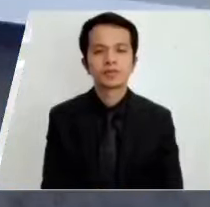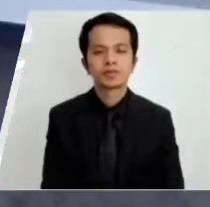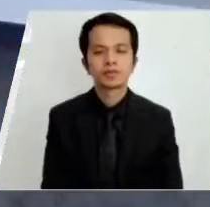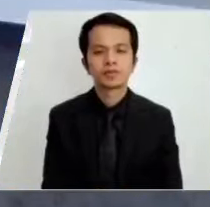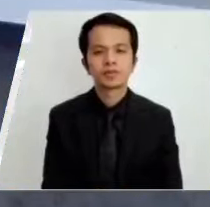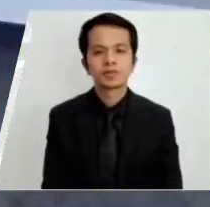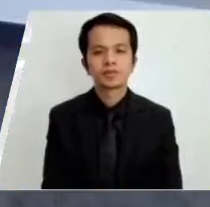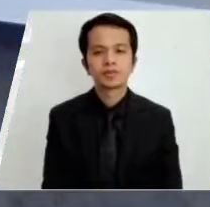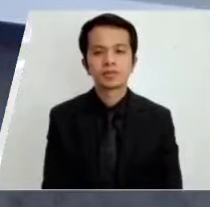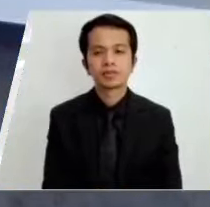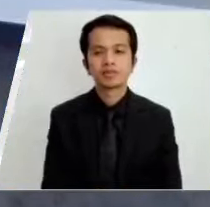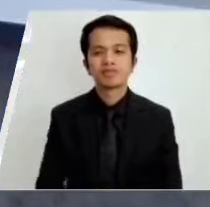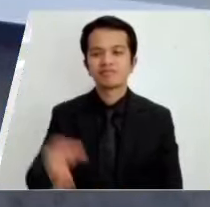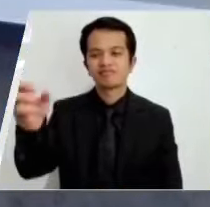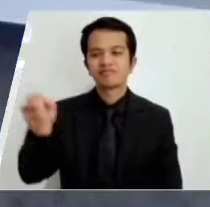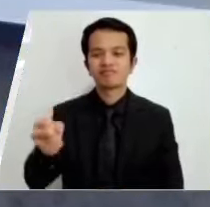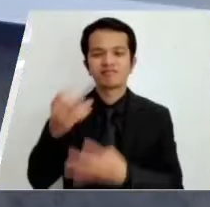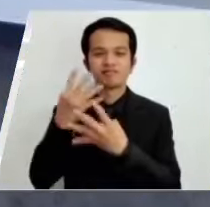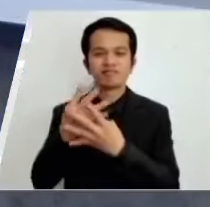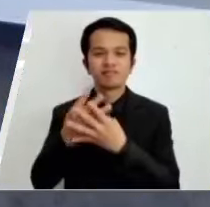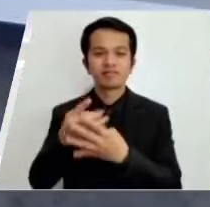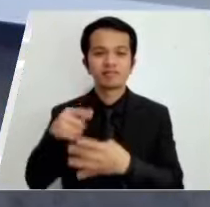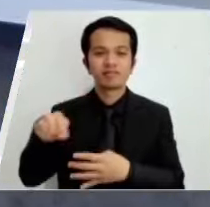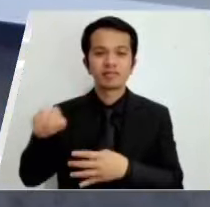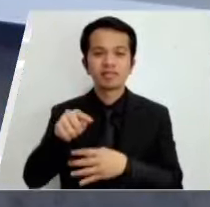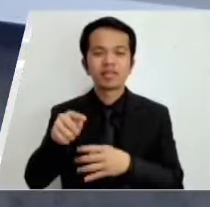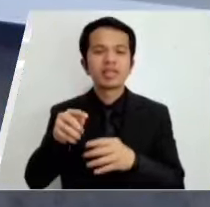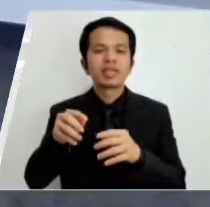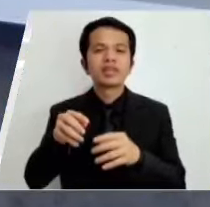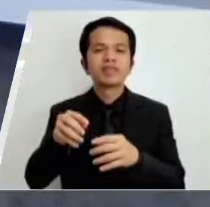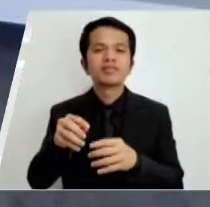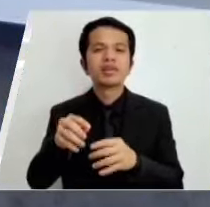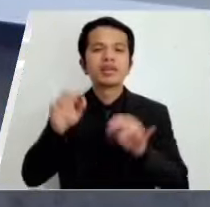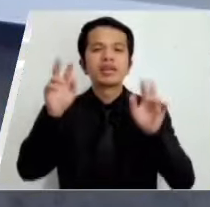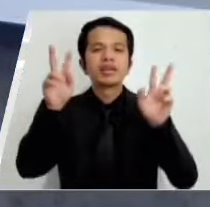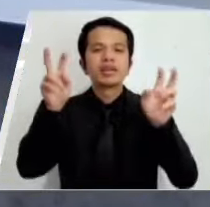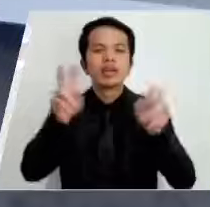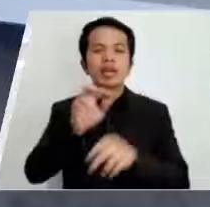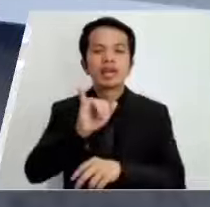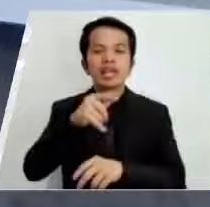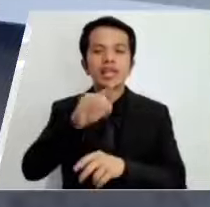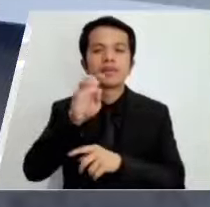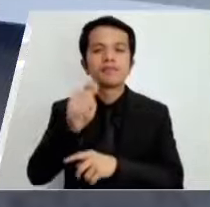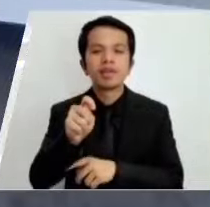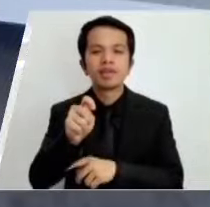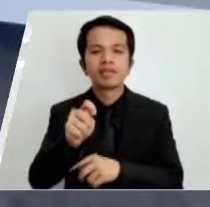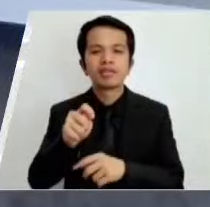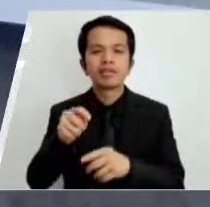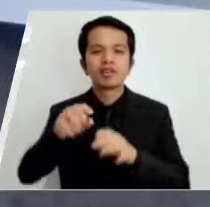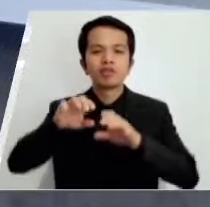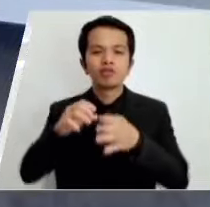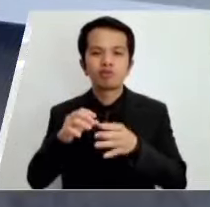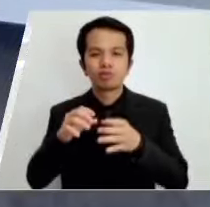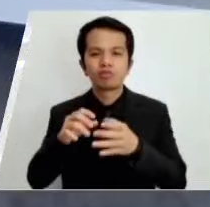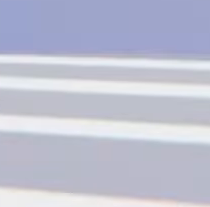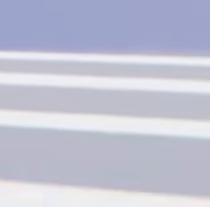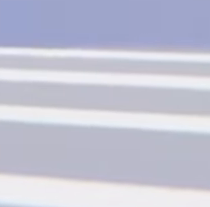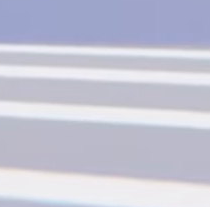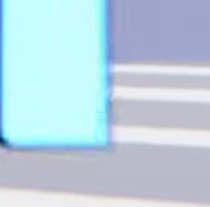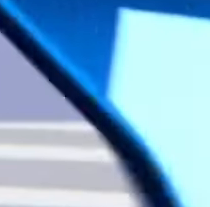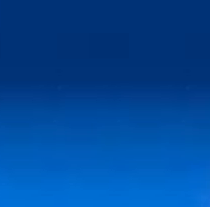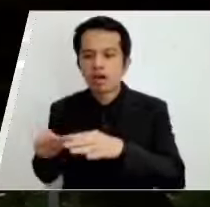Arestado ang apat na miyembro umano ng Ipit Gang na nambibiktima ng mga pasahero ng LRT. Saksi si Chino